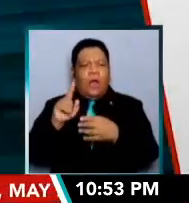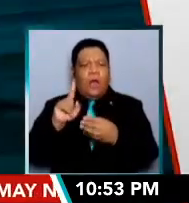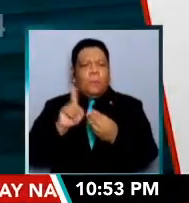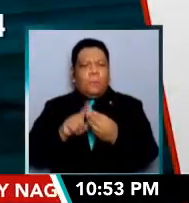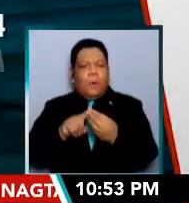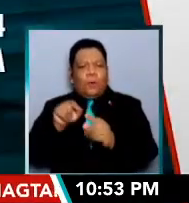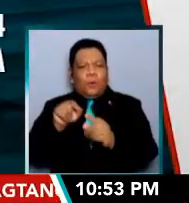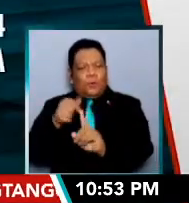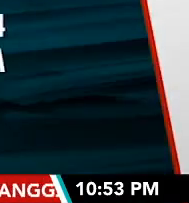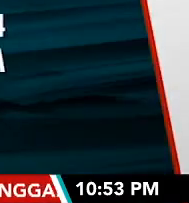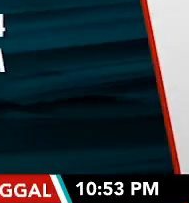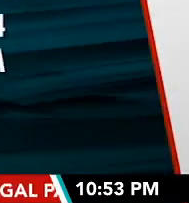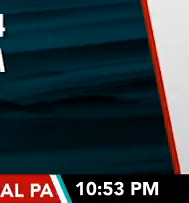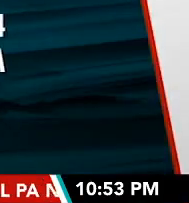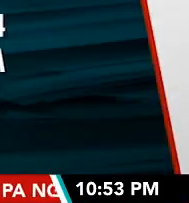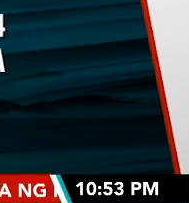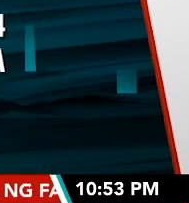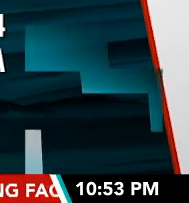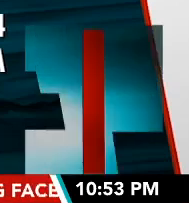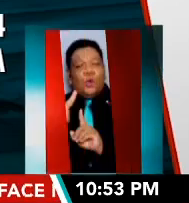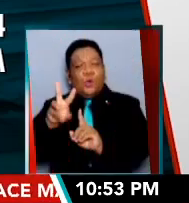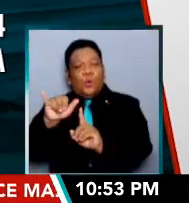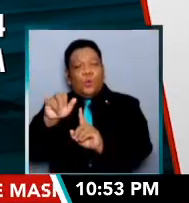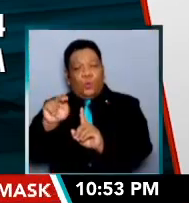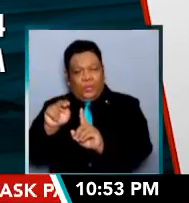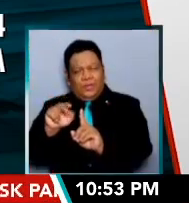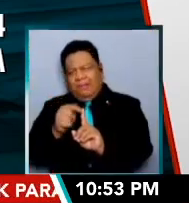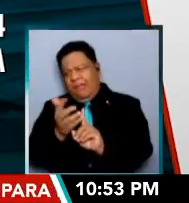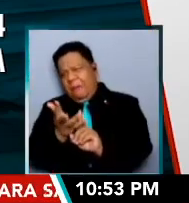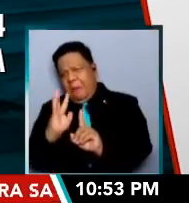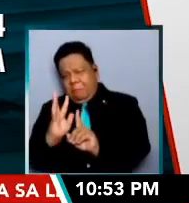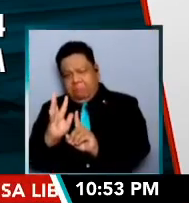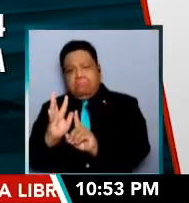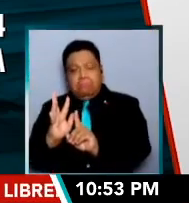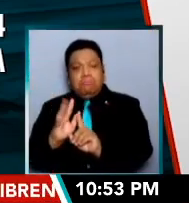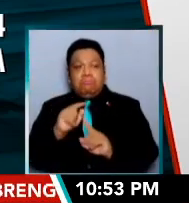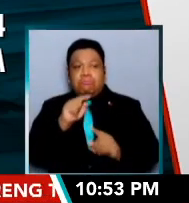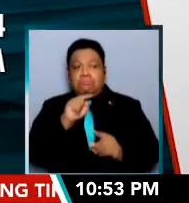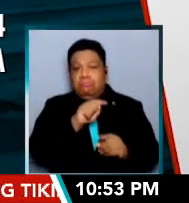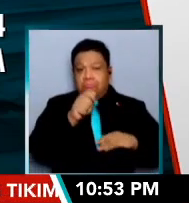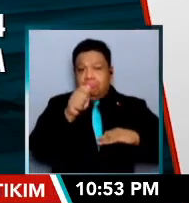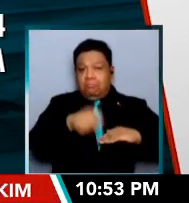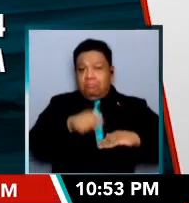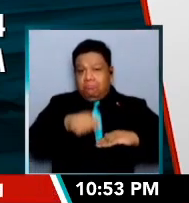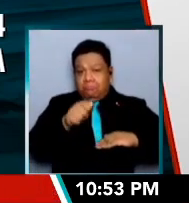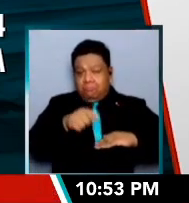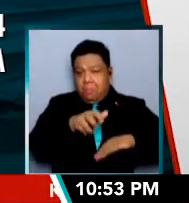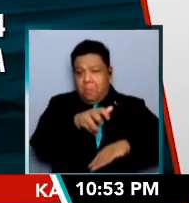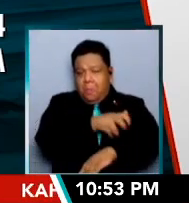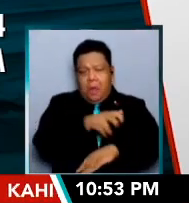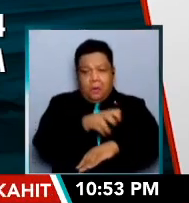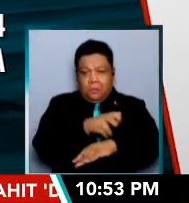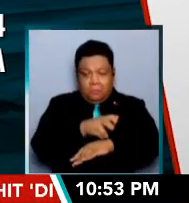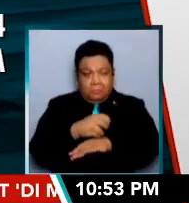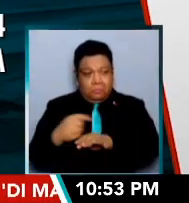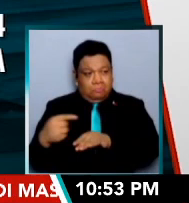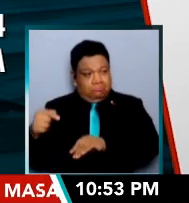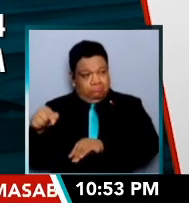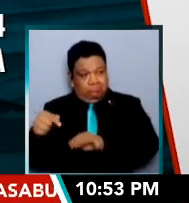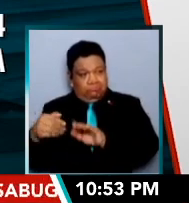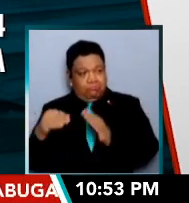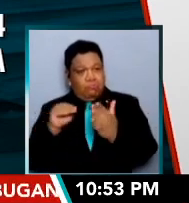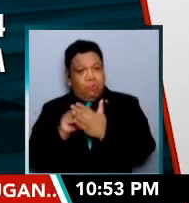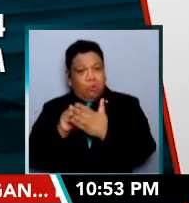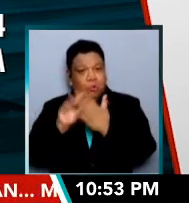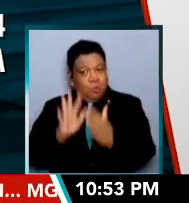Sa 13 pahin ng desisyon, sinabi ng Makati RTC Branch 64 na bigong makapagpakita ang prosekusyon ng mga ebidensya